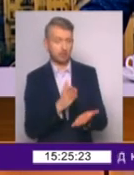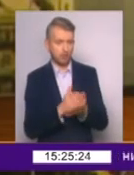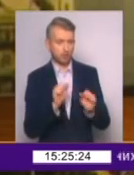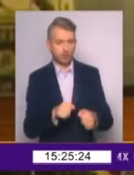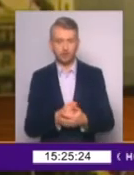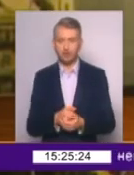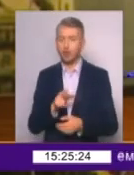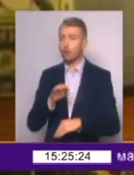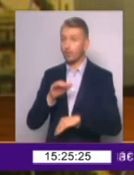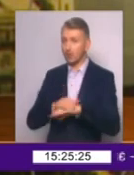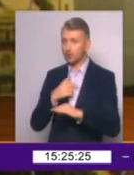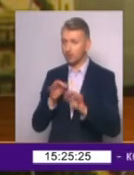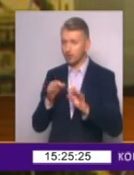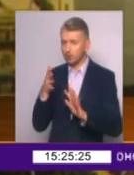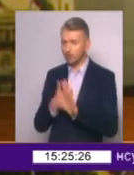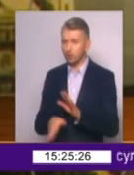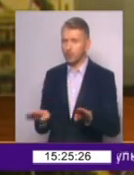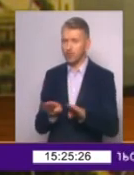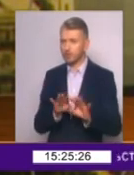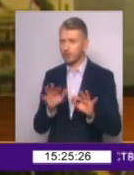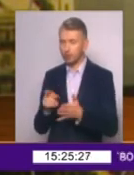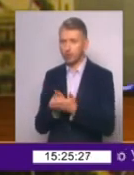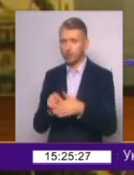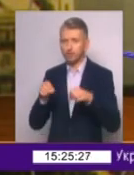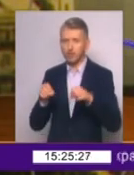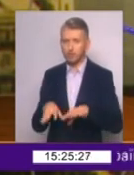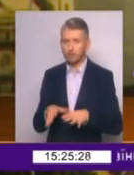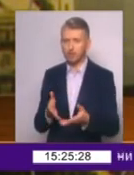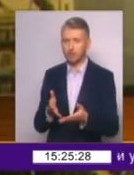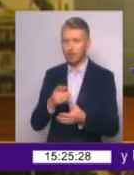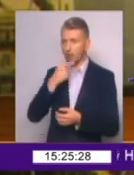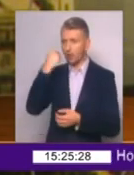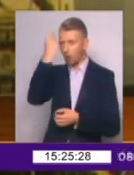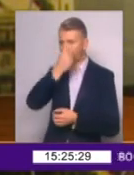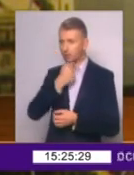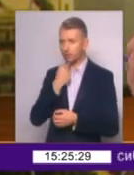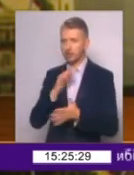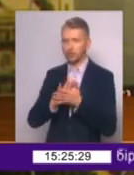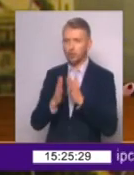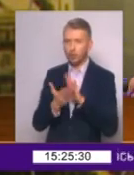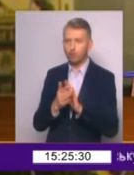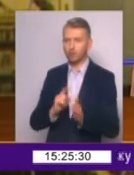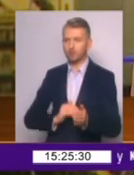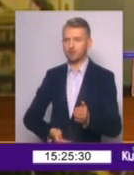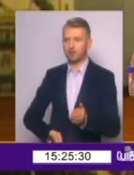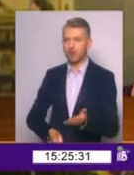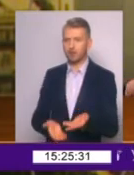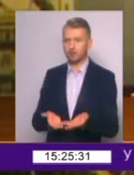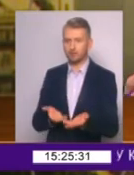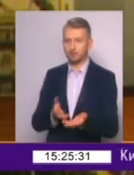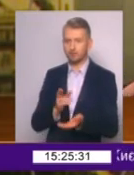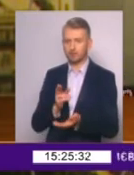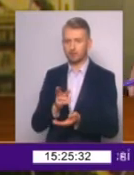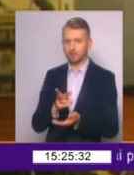пане Михайло, я правильно розумію, що подібні історії, вони мають вирішуватися особистим договором з приватним,